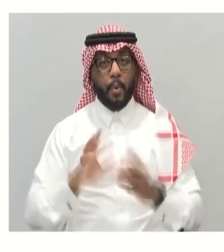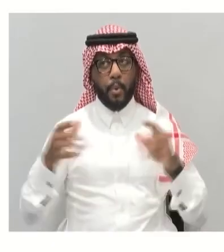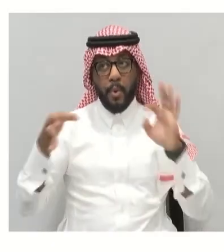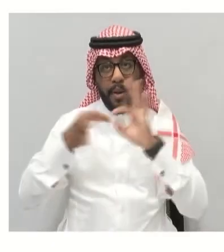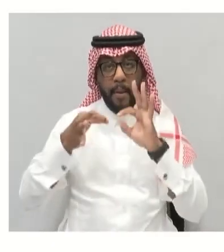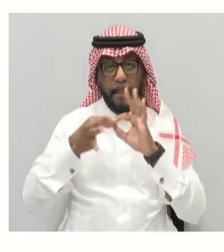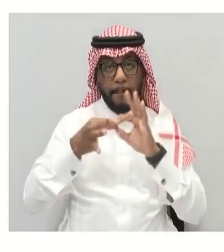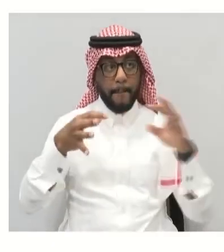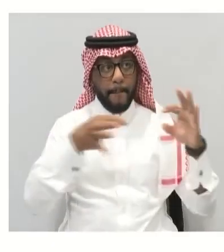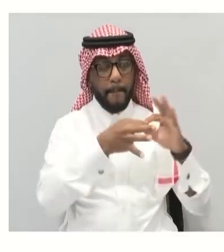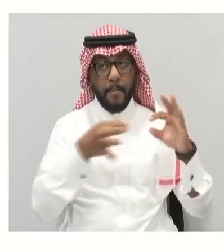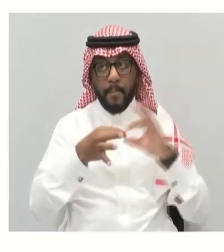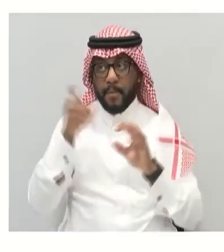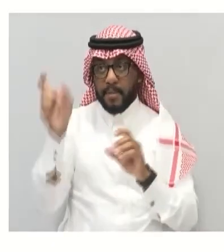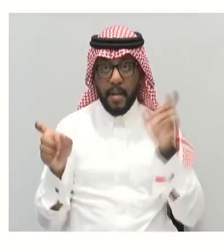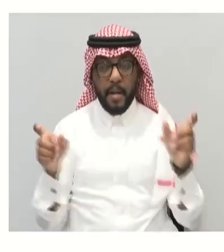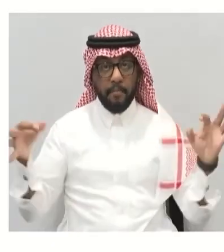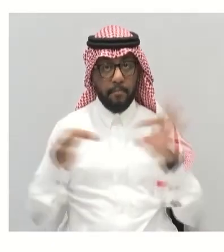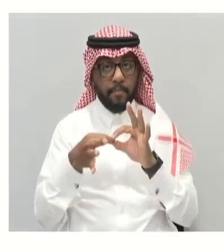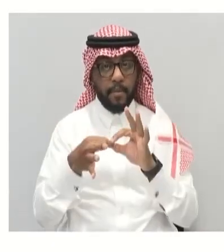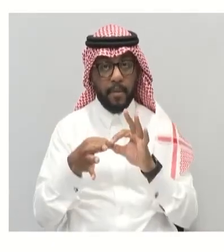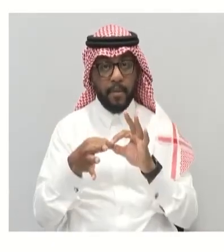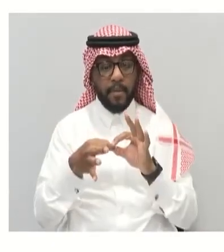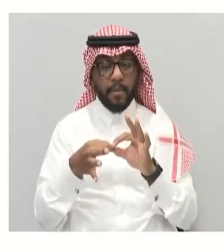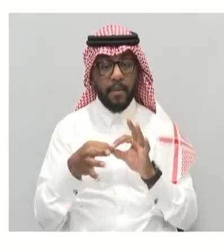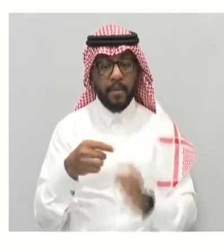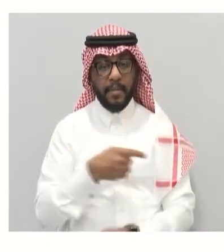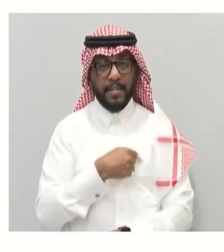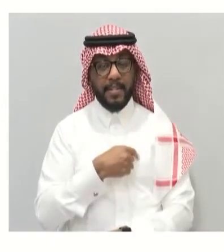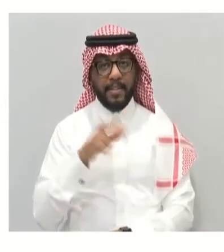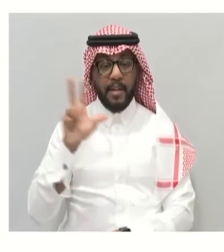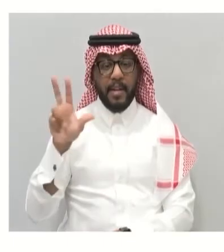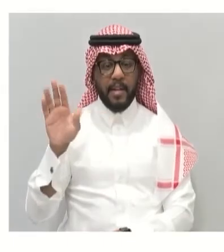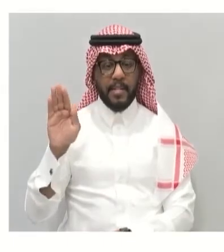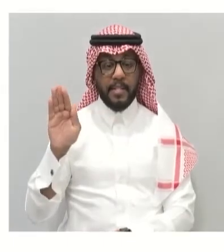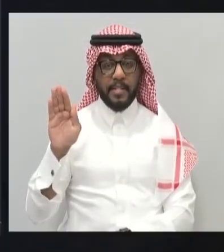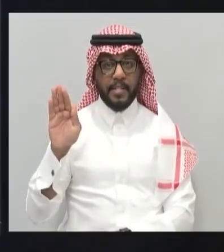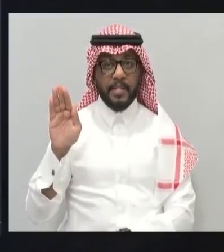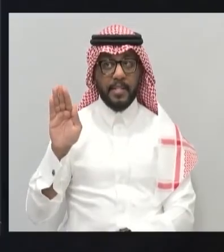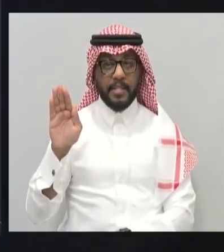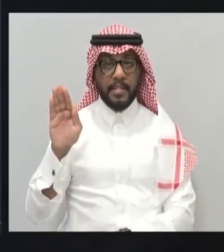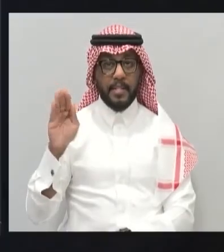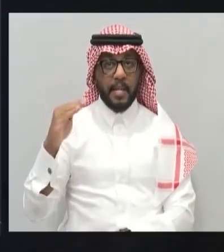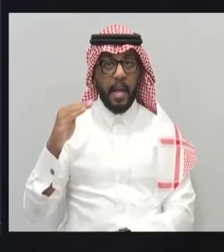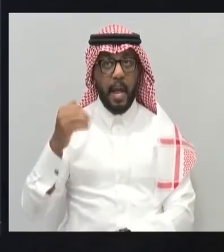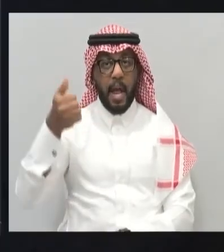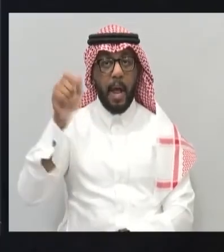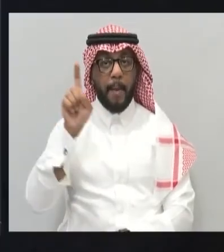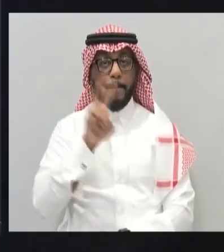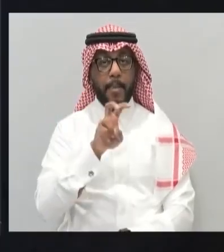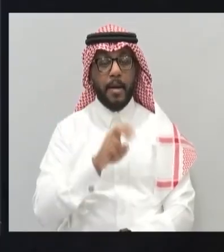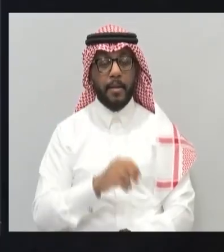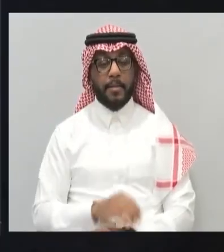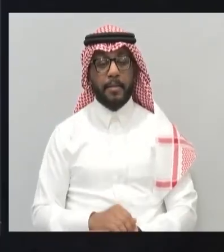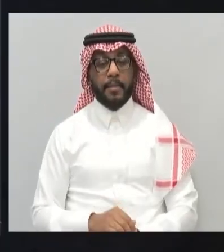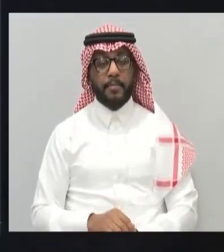الحال وهي غاديه بصاحب الحال السحابه ما الذي ربطها اخذنا روابط قبلل في اعلم